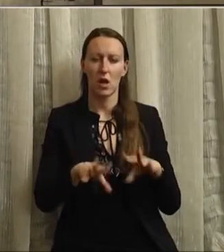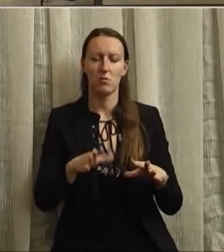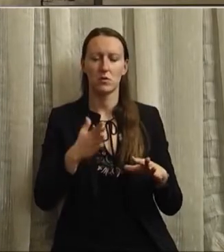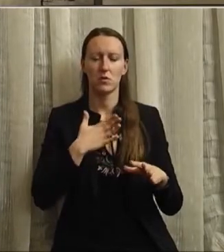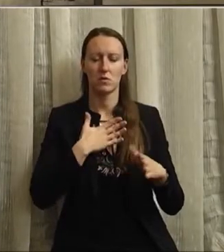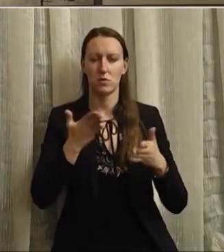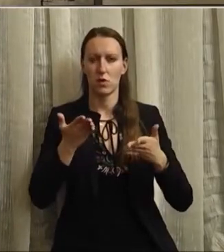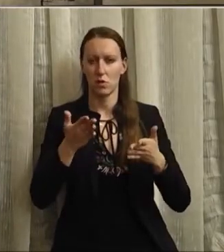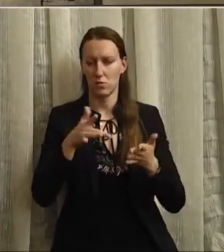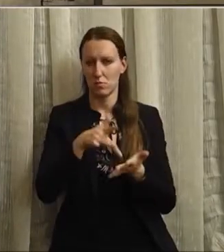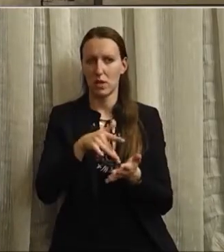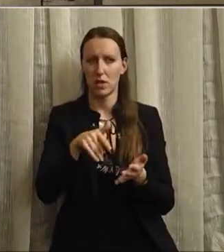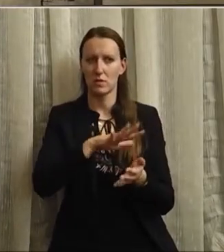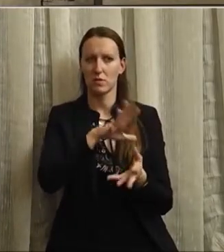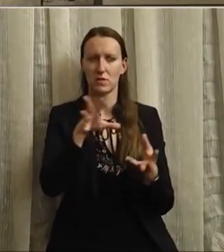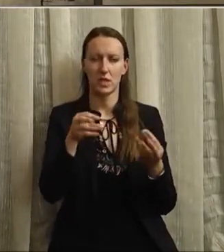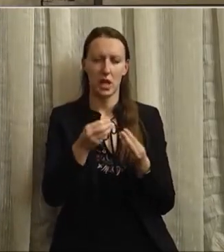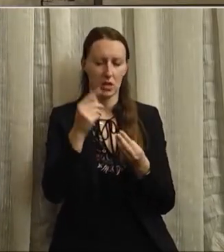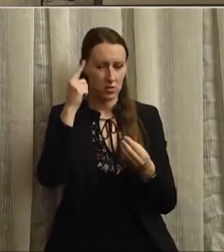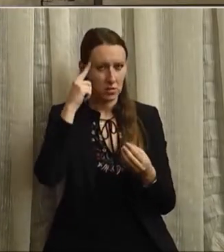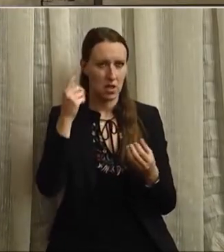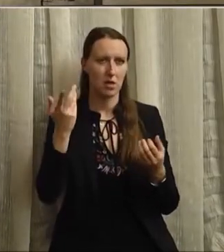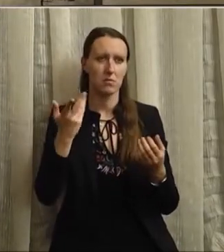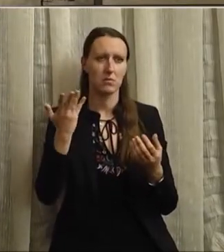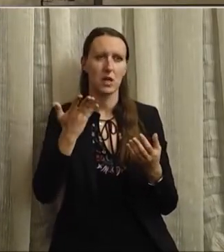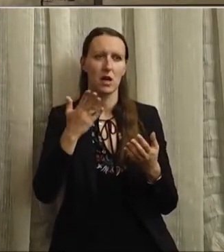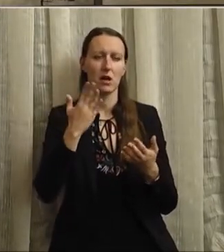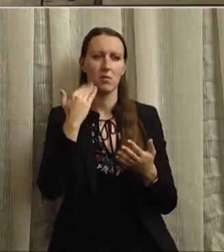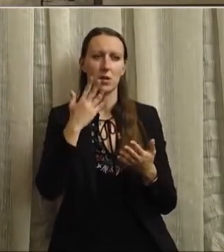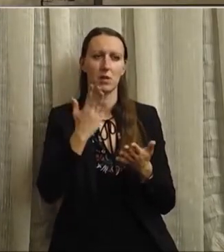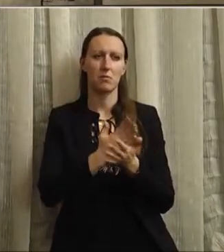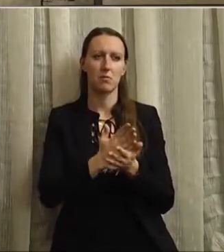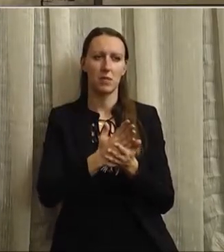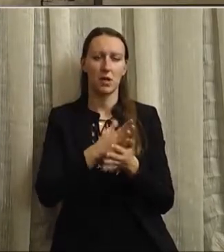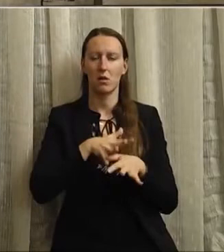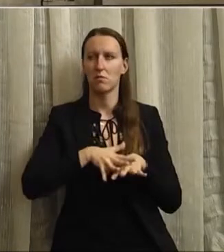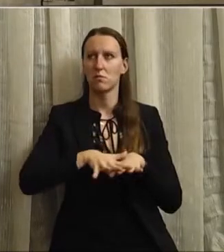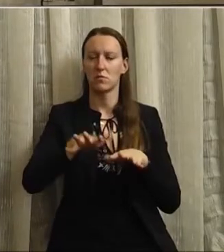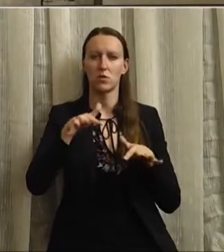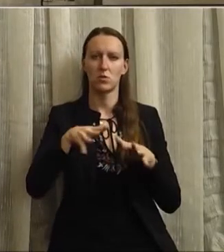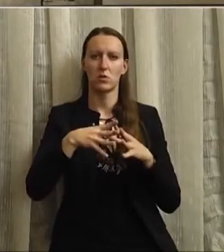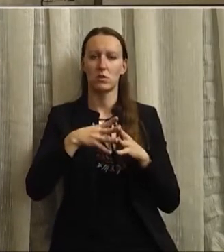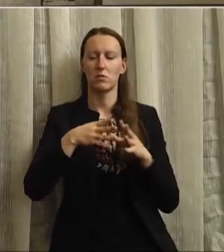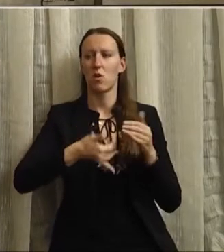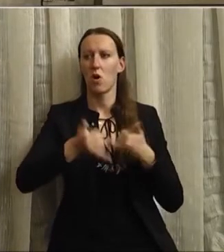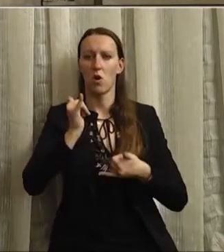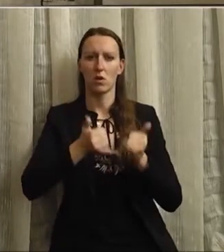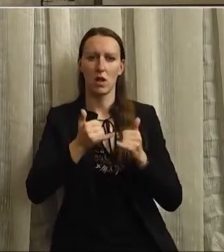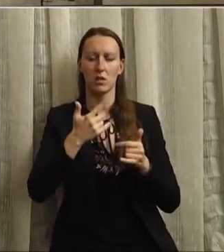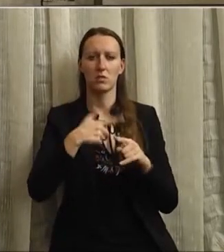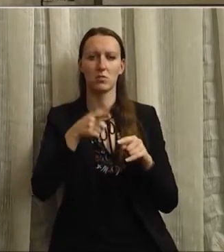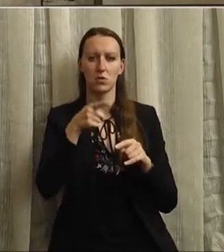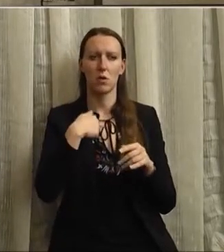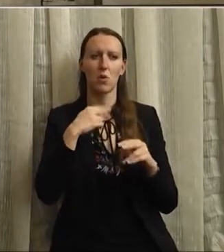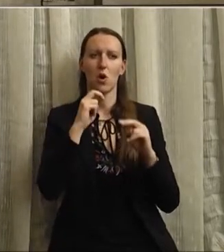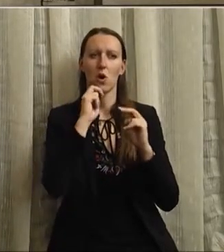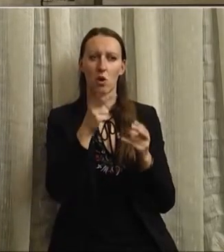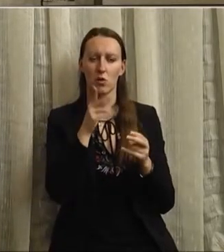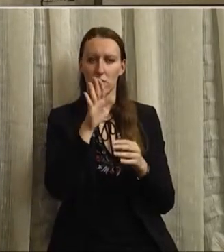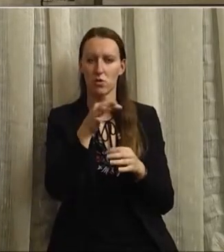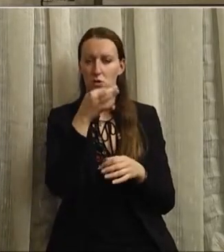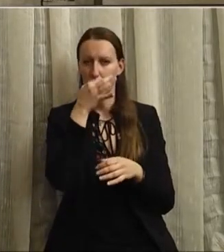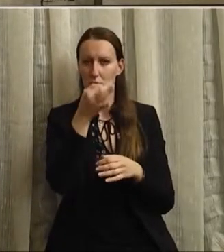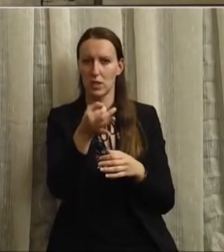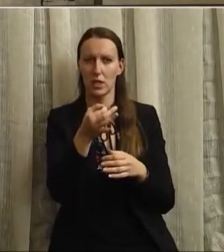odlučile napustiti svoj rodni grad. Znamo svi skupa kakav egzodus stanovništva se dogodio. Stoga će moj odgovor na